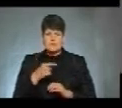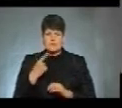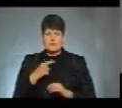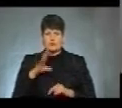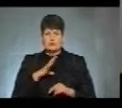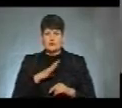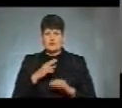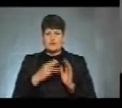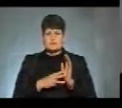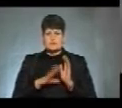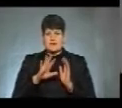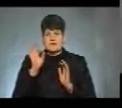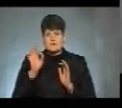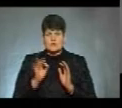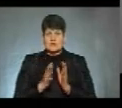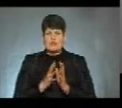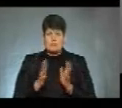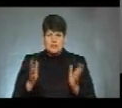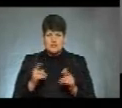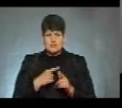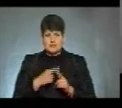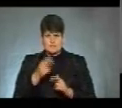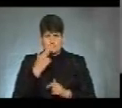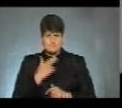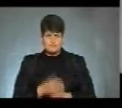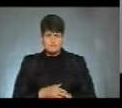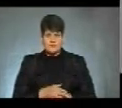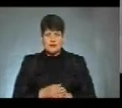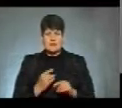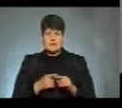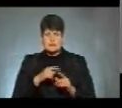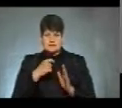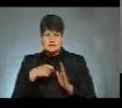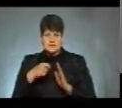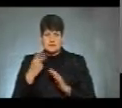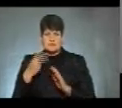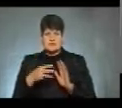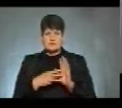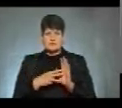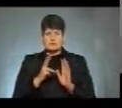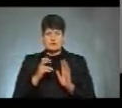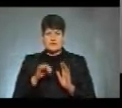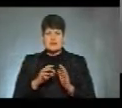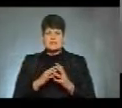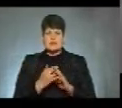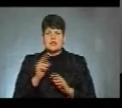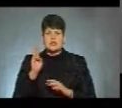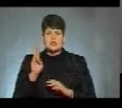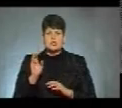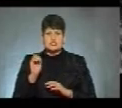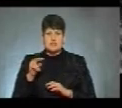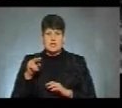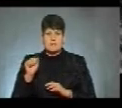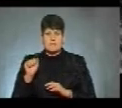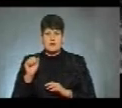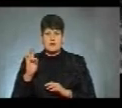на 85% більше, каже Оксана Софінська. Ці кадри зафіксовані 28 квітня у селі Щепанів Козівського району.